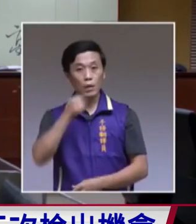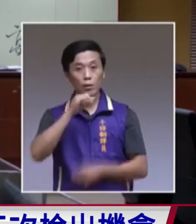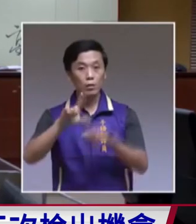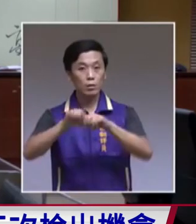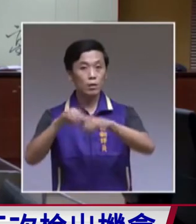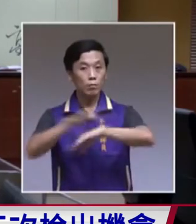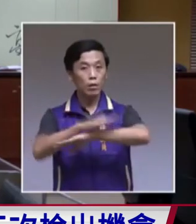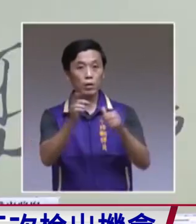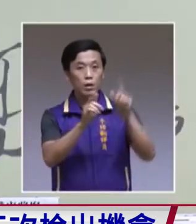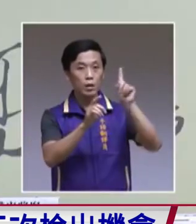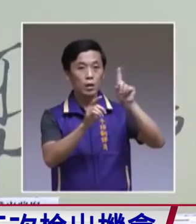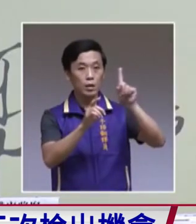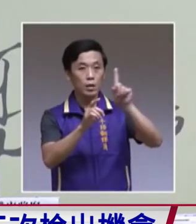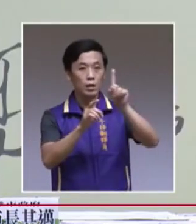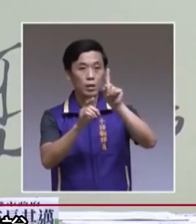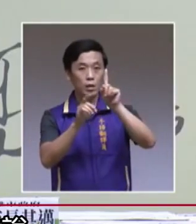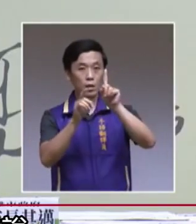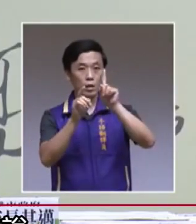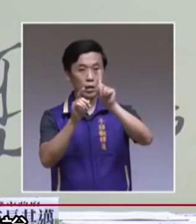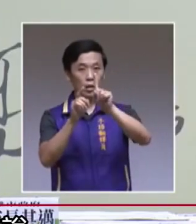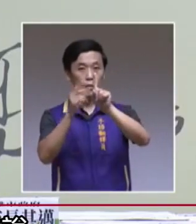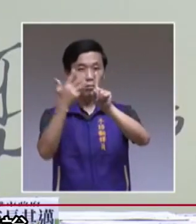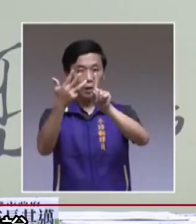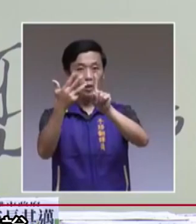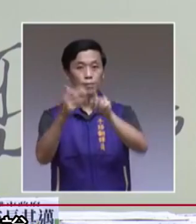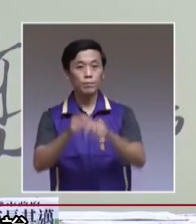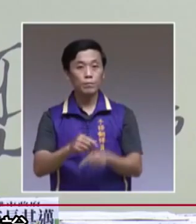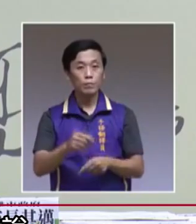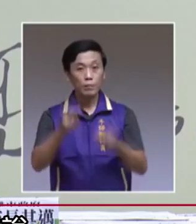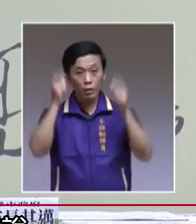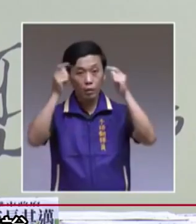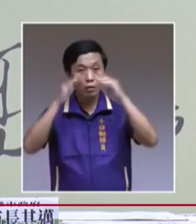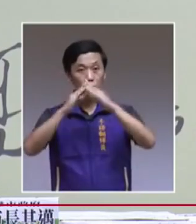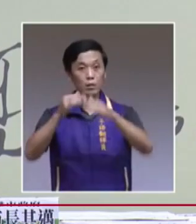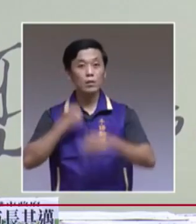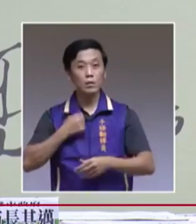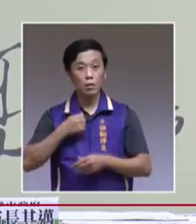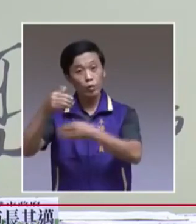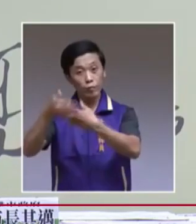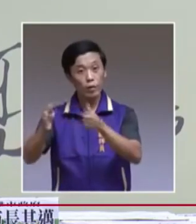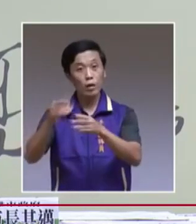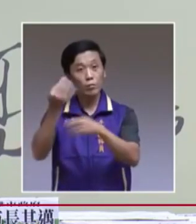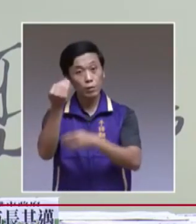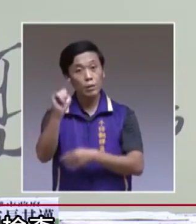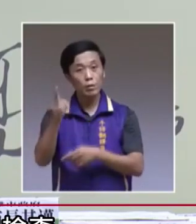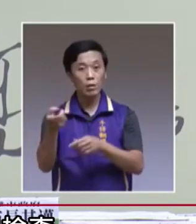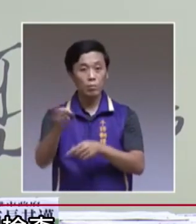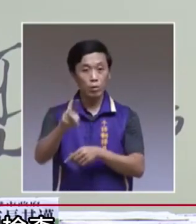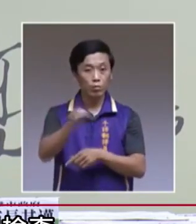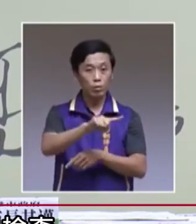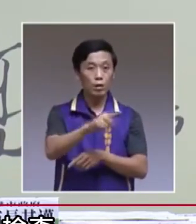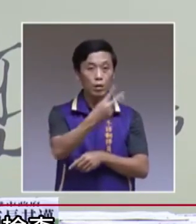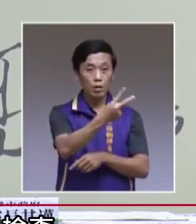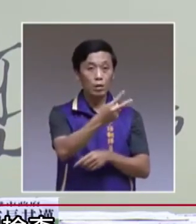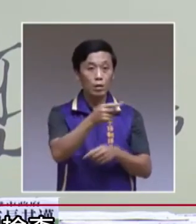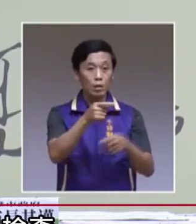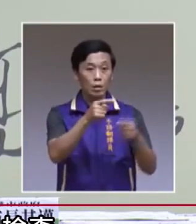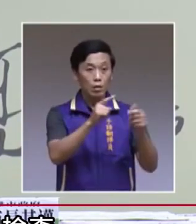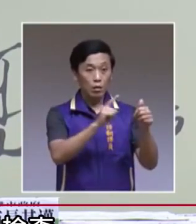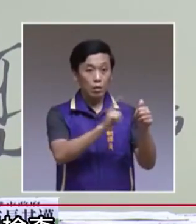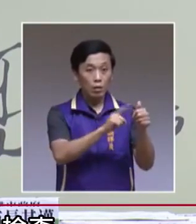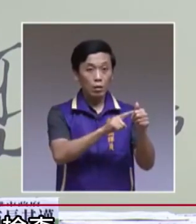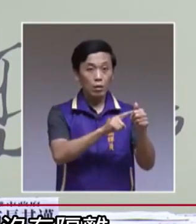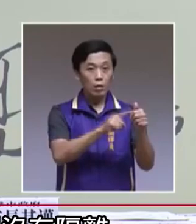间移到5月22。 我们高雄市都知道说是住哪一个病房，这个人没有做任何的检